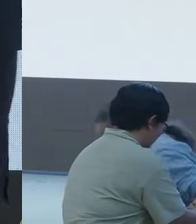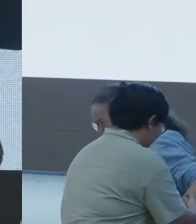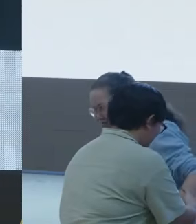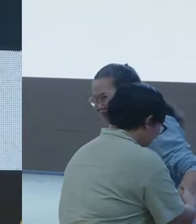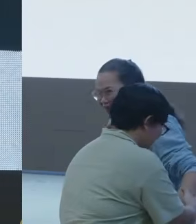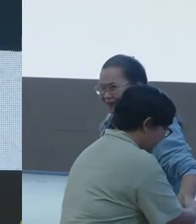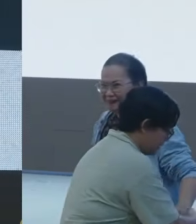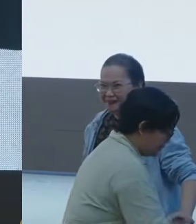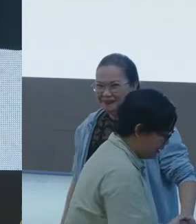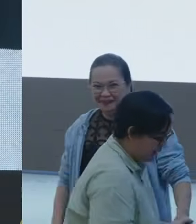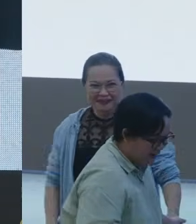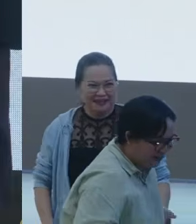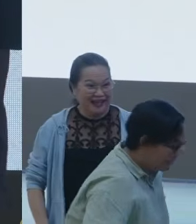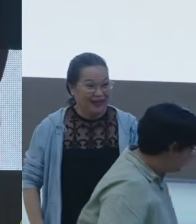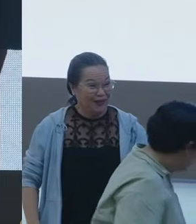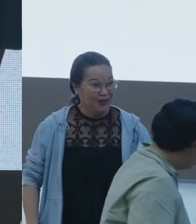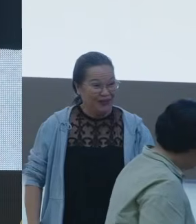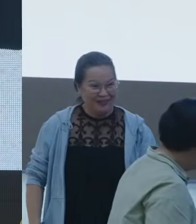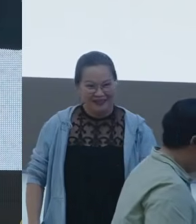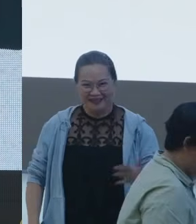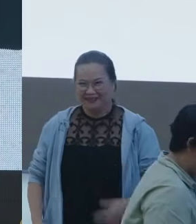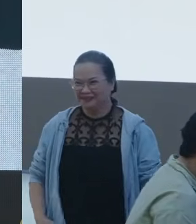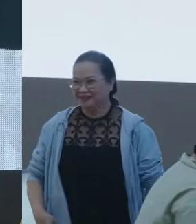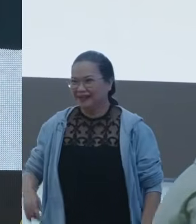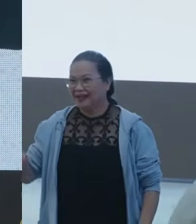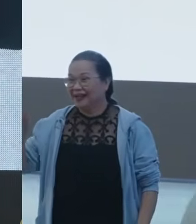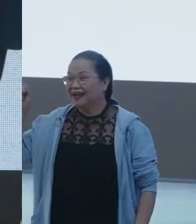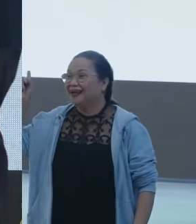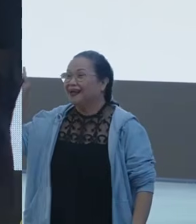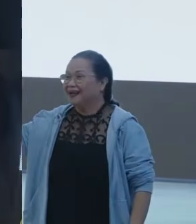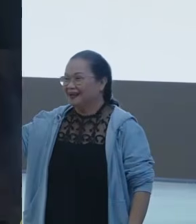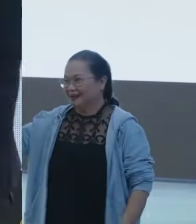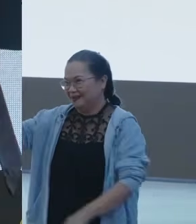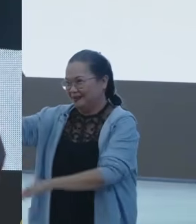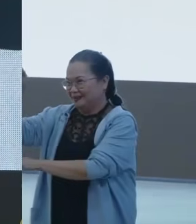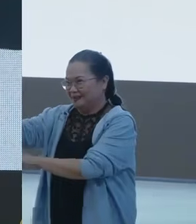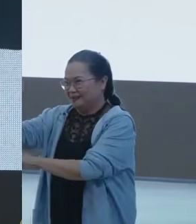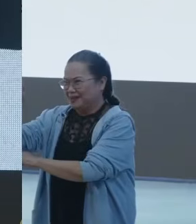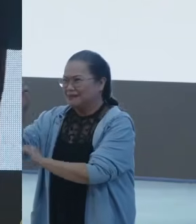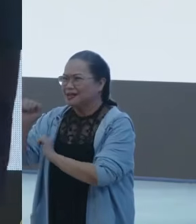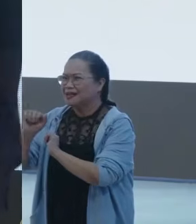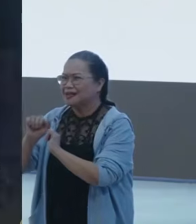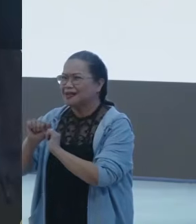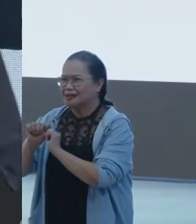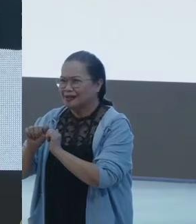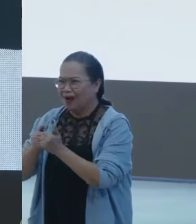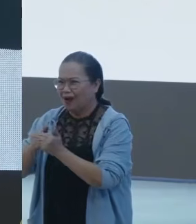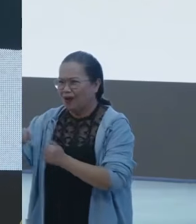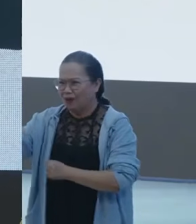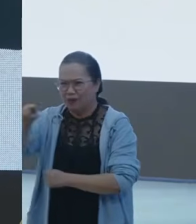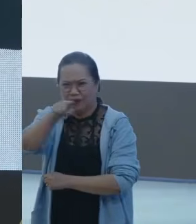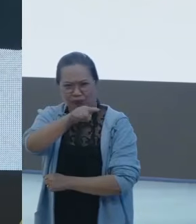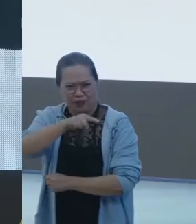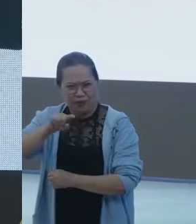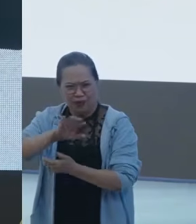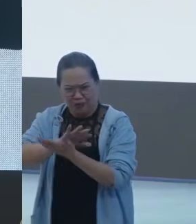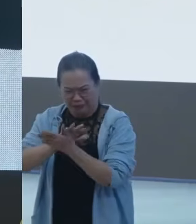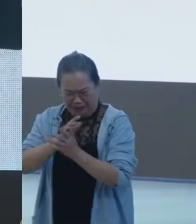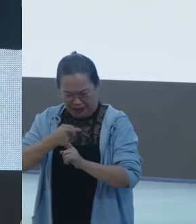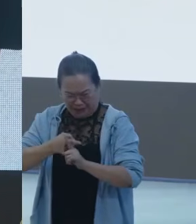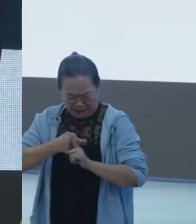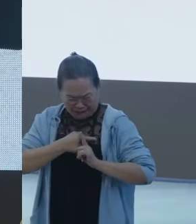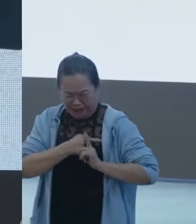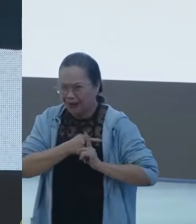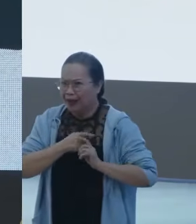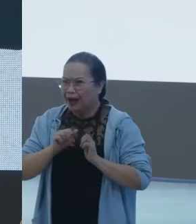Paano niya hihikayatin ang mga pananampalataya ng mga elect? Paano ba natin mahanap yung mga elect?